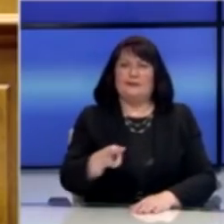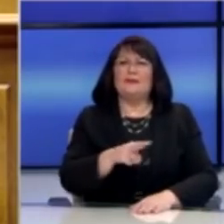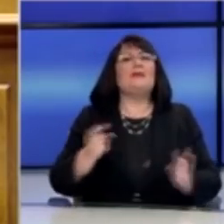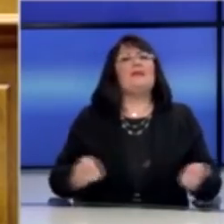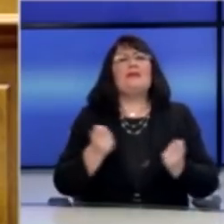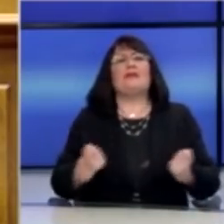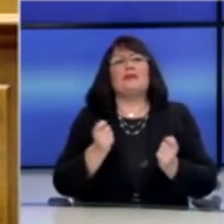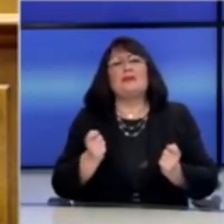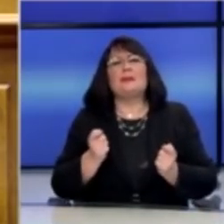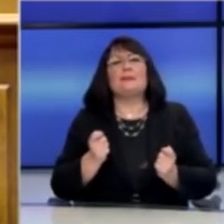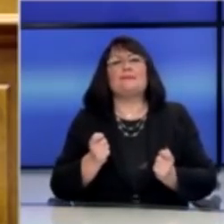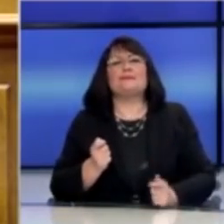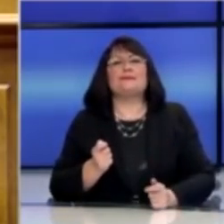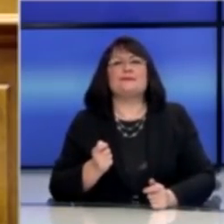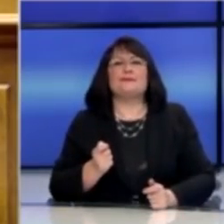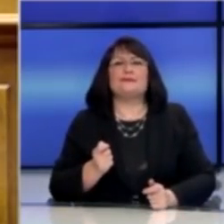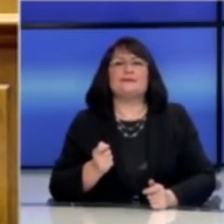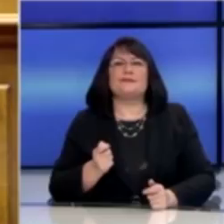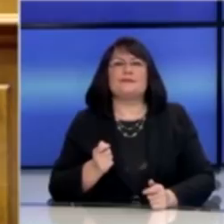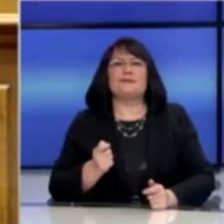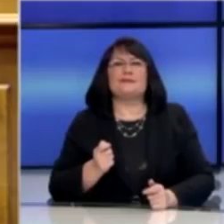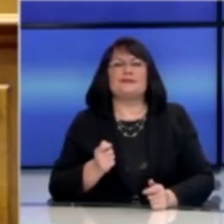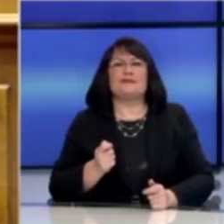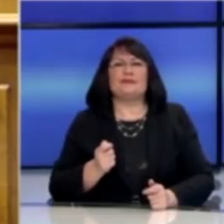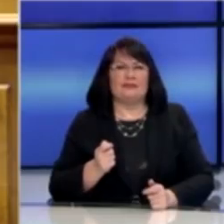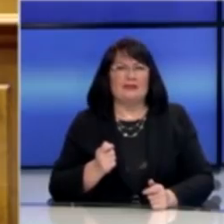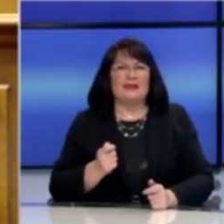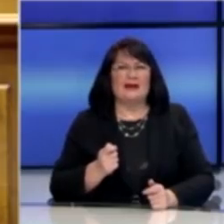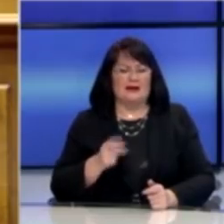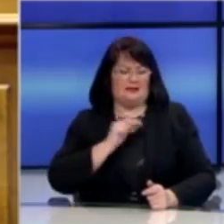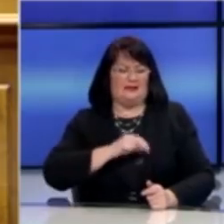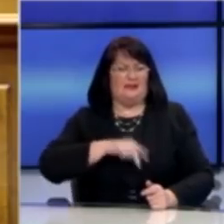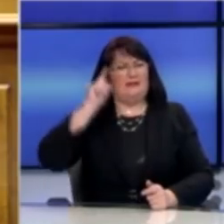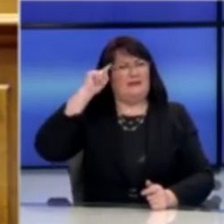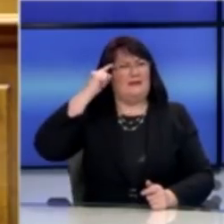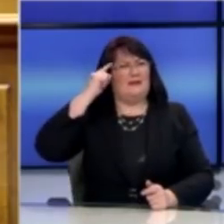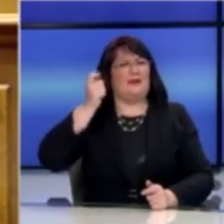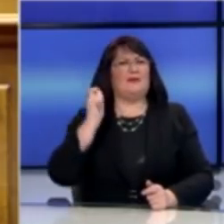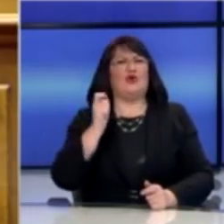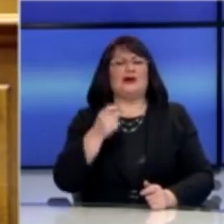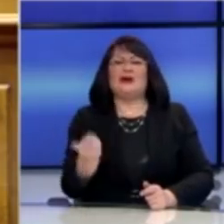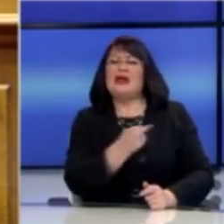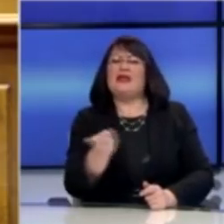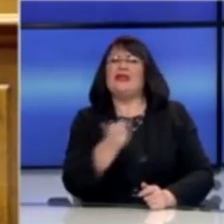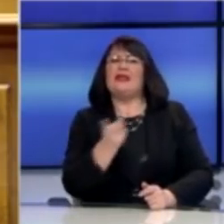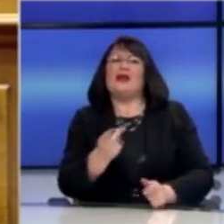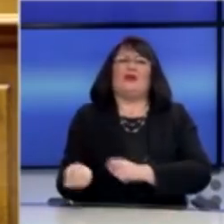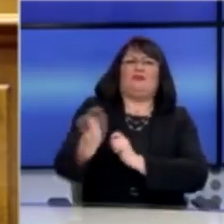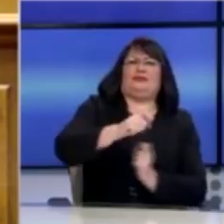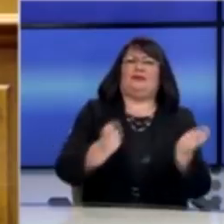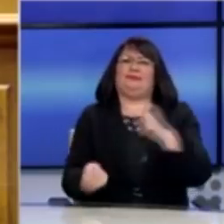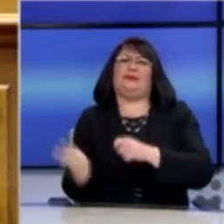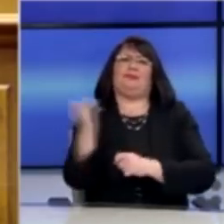συχνά πυκνά στα γνωστά βοθρολήματα της μικροπολιτικής που εκτοξεύεται ο ένας για τον άλλον